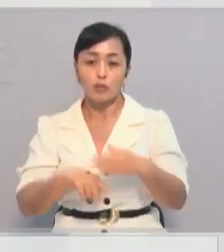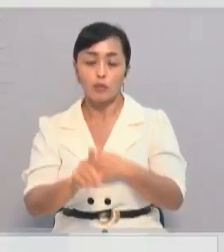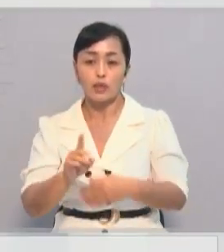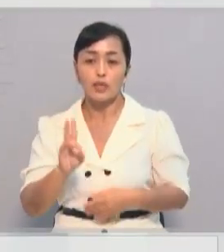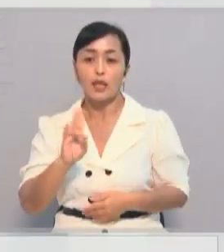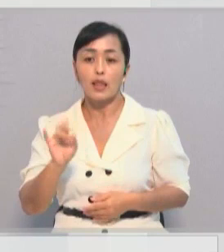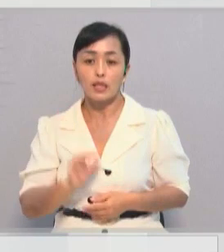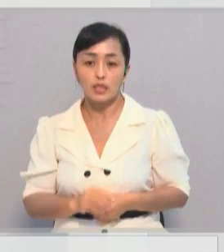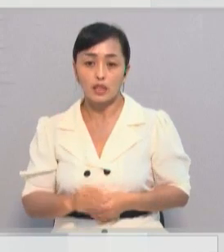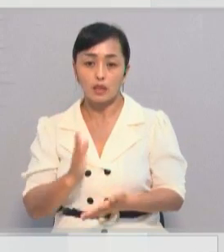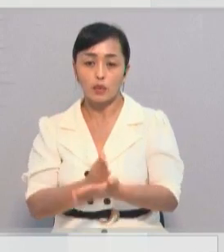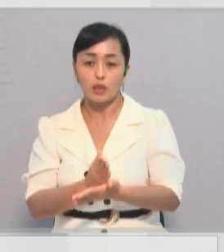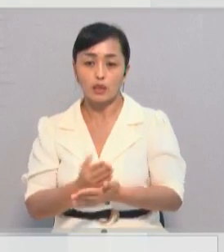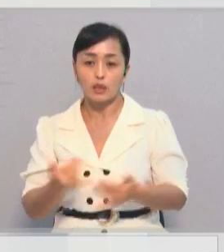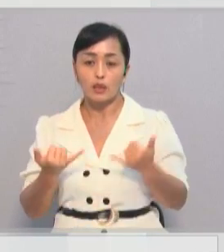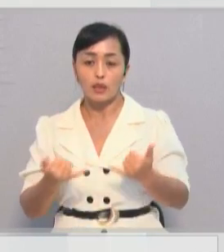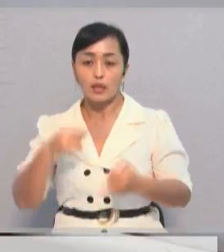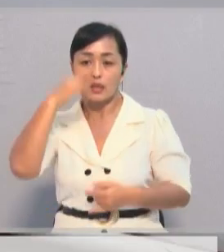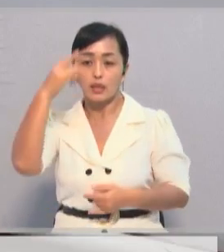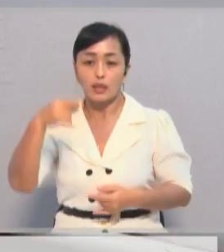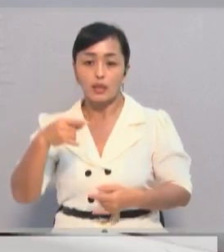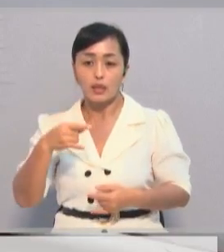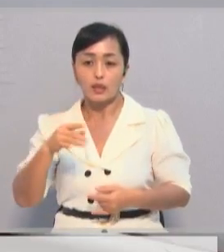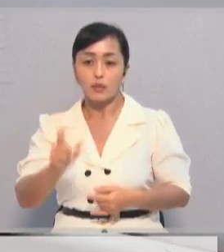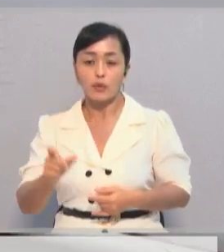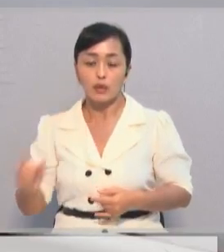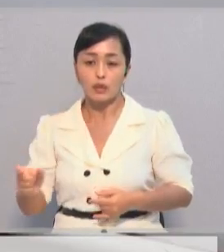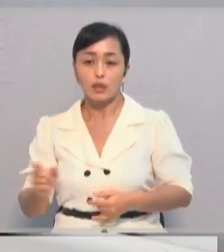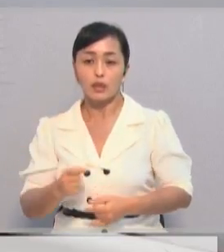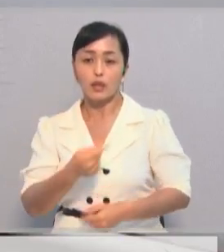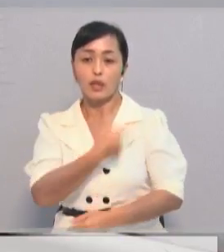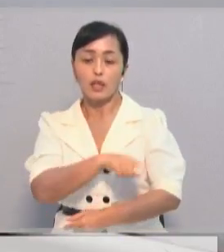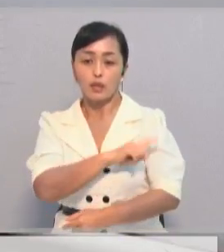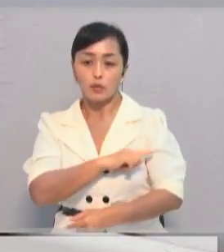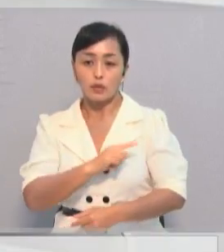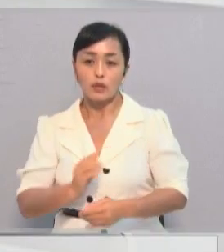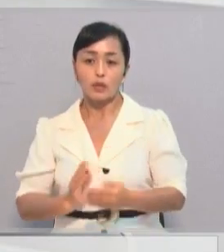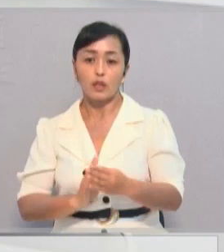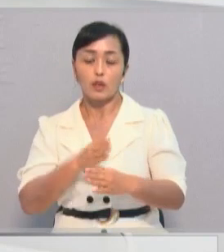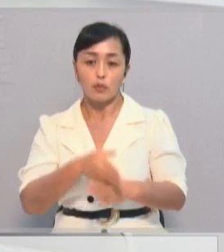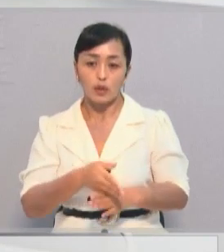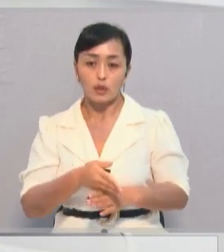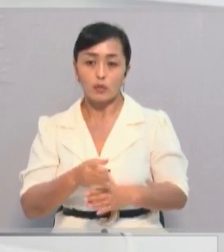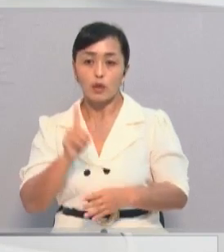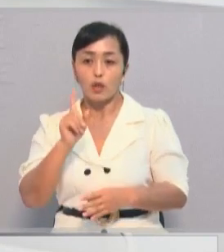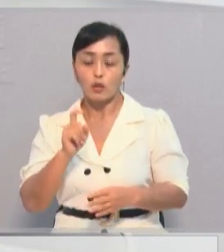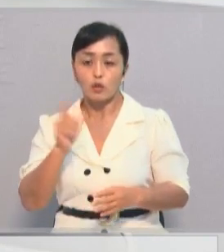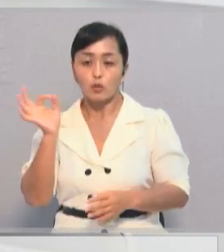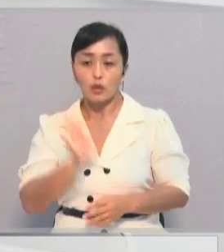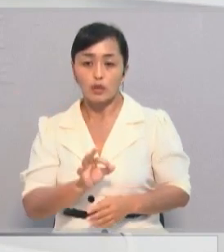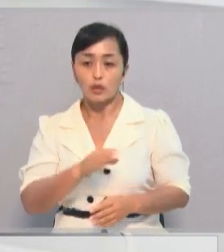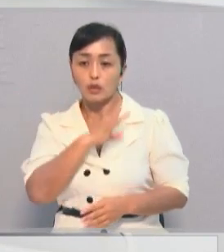нәтижелерін көрсетуде. Мәселен, халықтың емханадағы медбикелер мен әлеуметтік қызметкерлерге көмек сұрап жүгіну саны 100 еседен